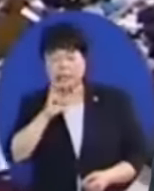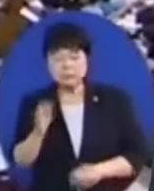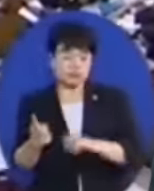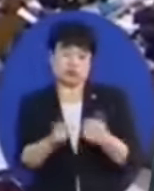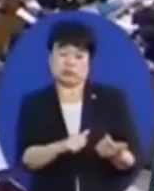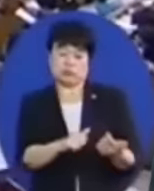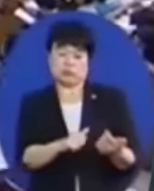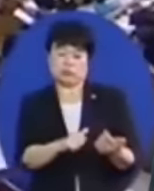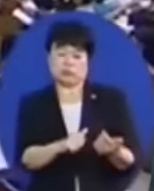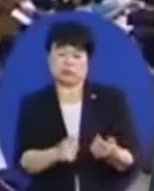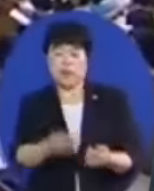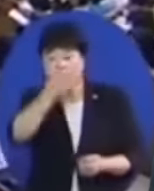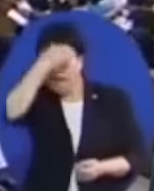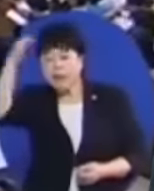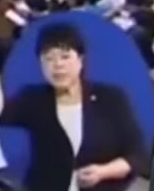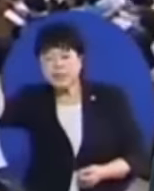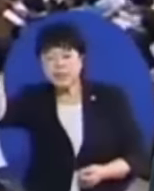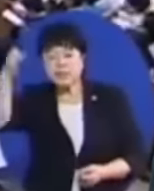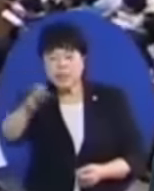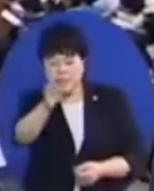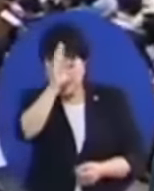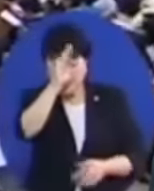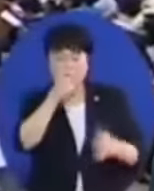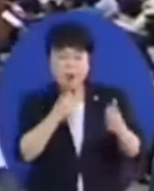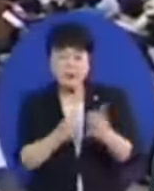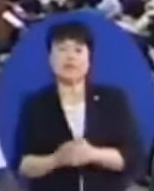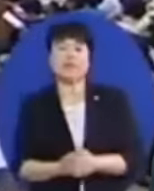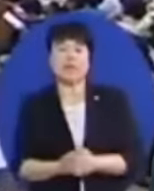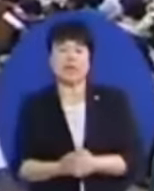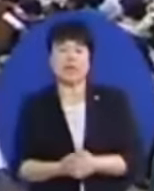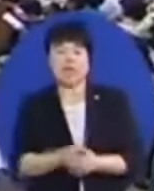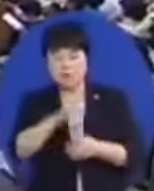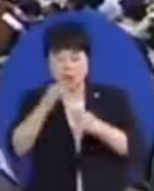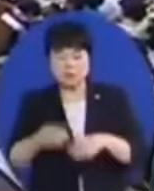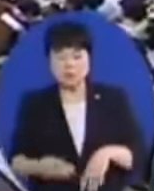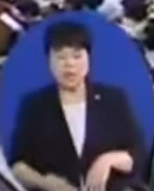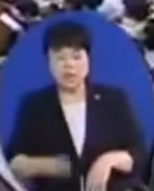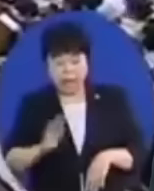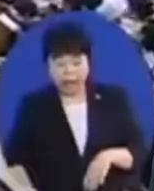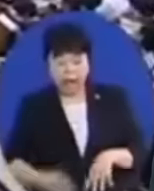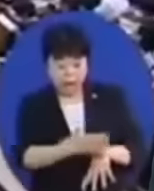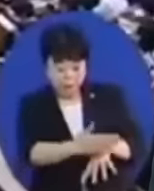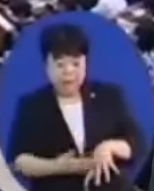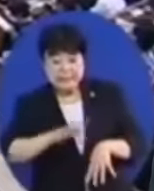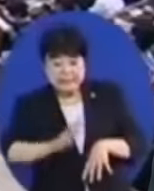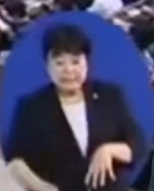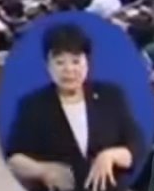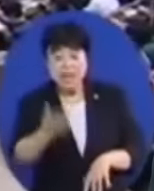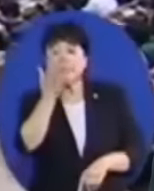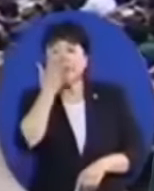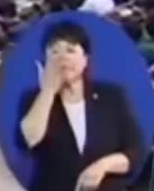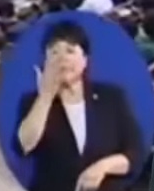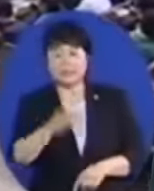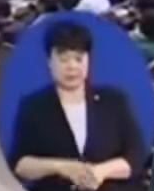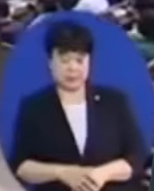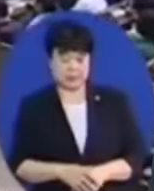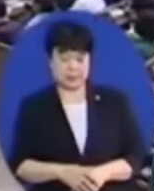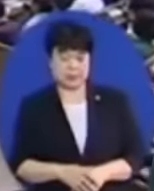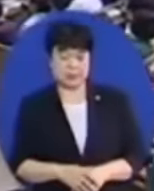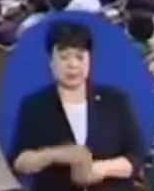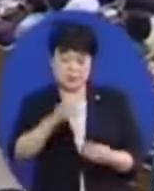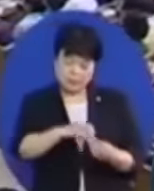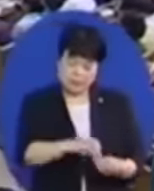돌아가셨고 그 위로 할머니 역시 이 병으로 평생을 하반신 마비로 살았습니다. 이러한 가족의 병력대로라면